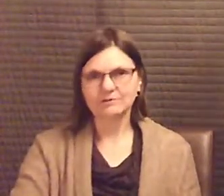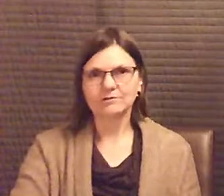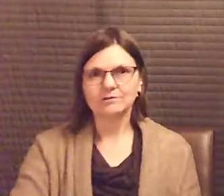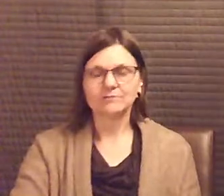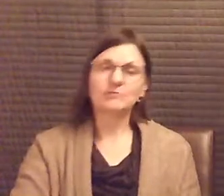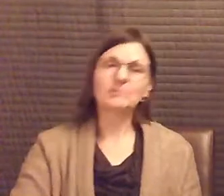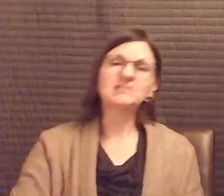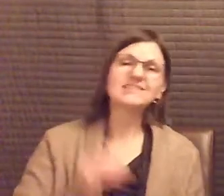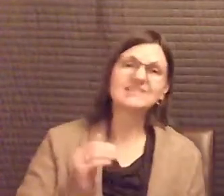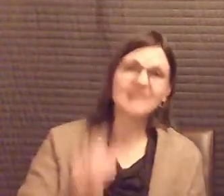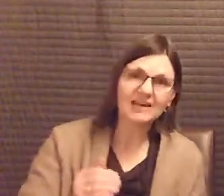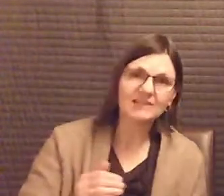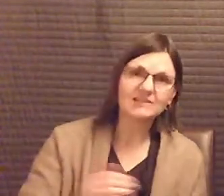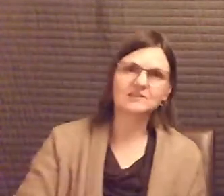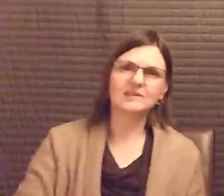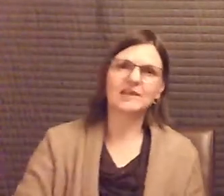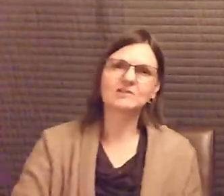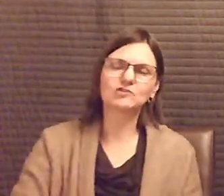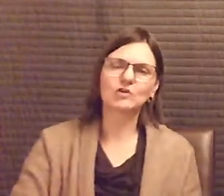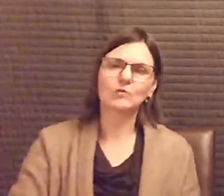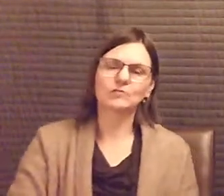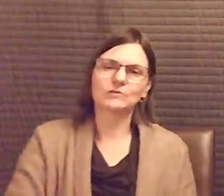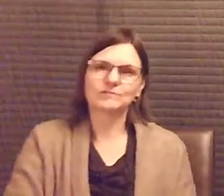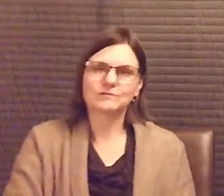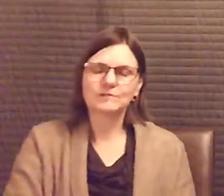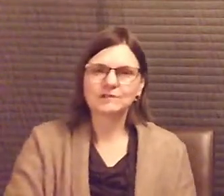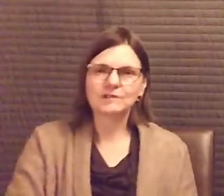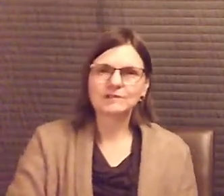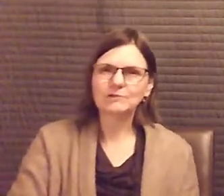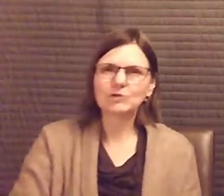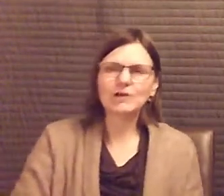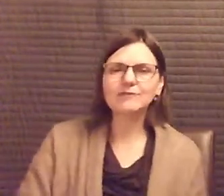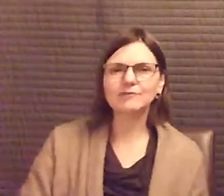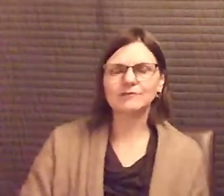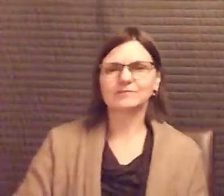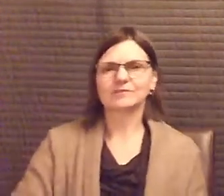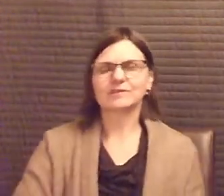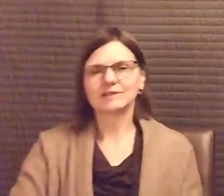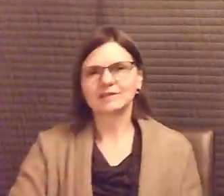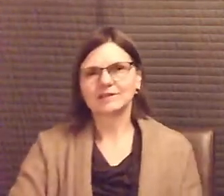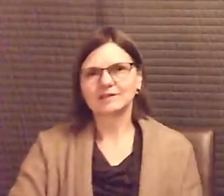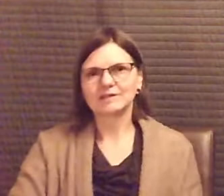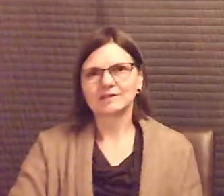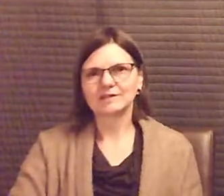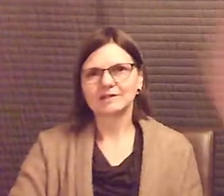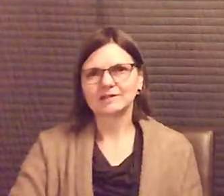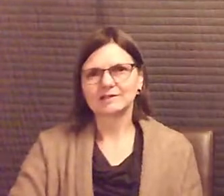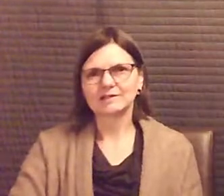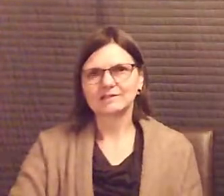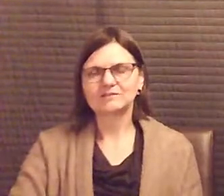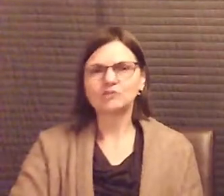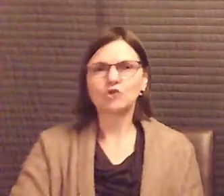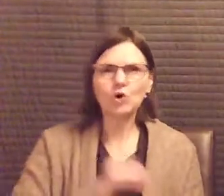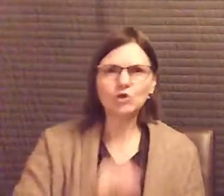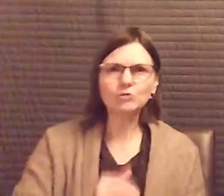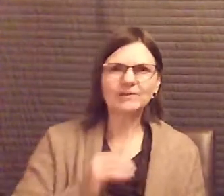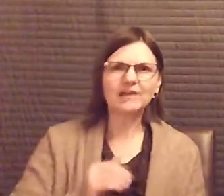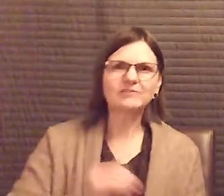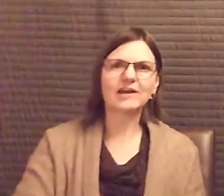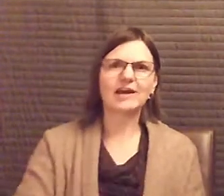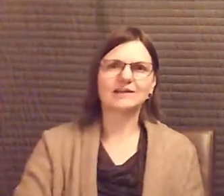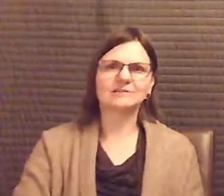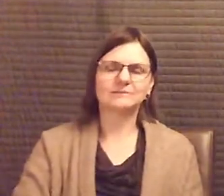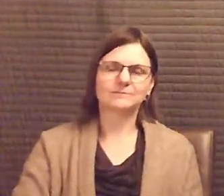die levend wezen zeggen dat zei jezus geloven wat de live van hun leven je ziet en willingen schieten om